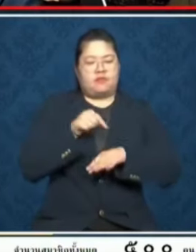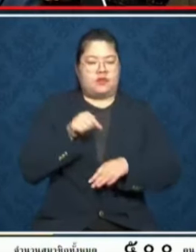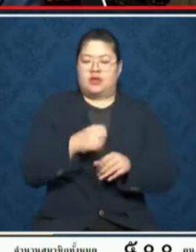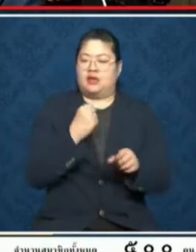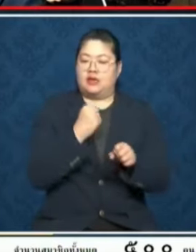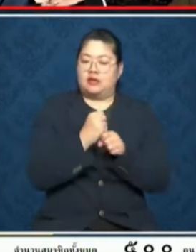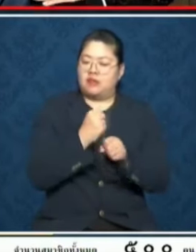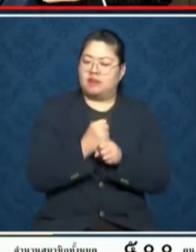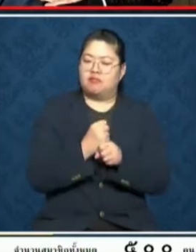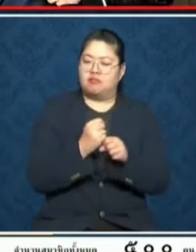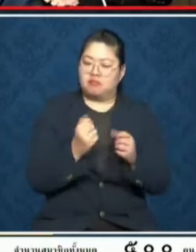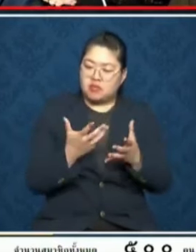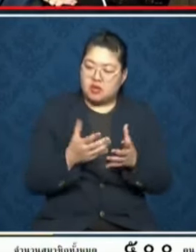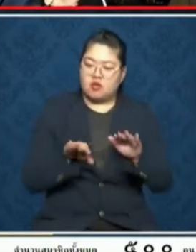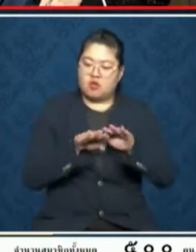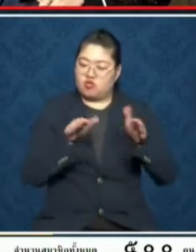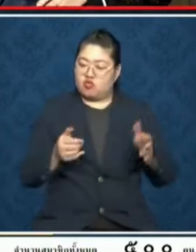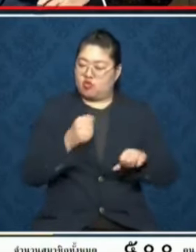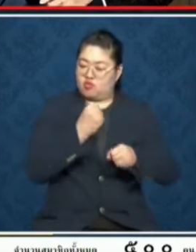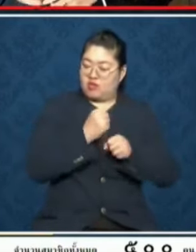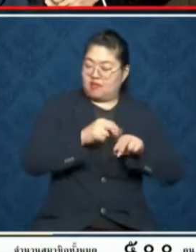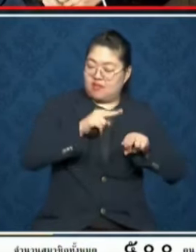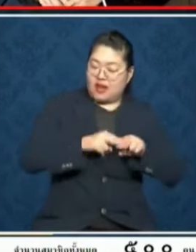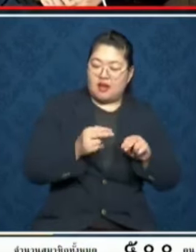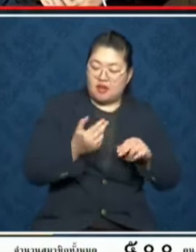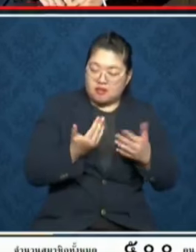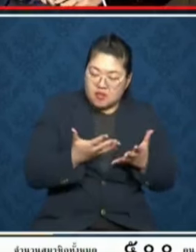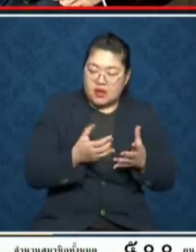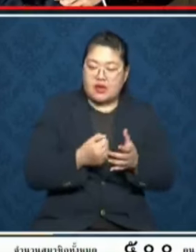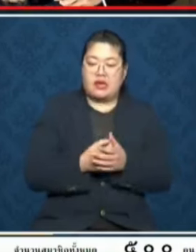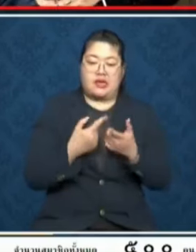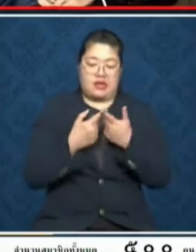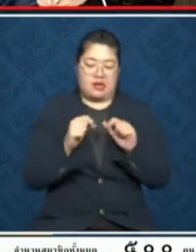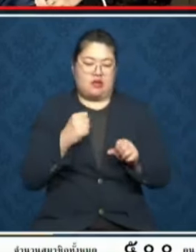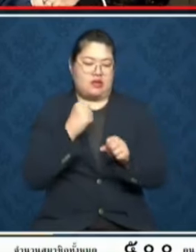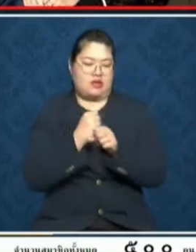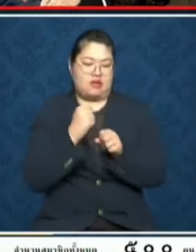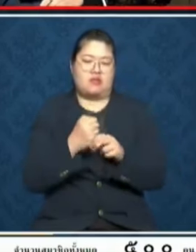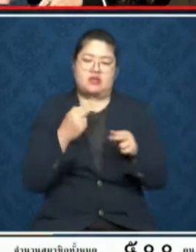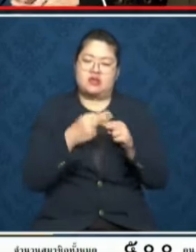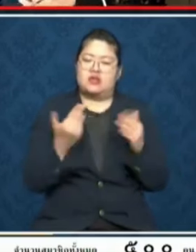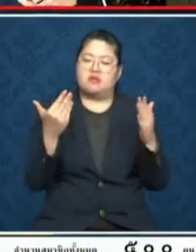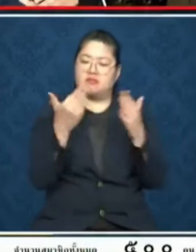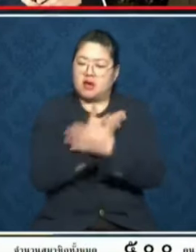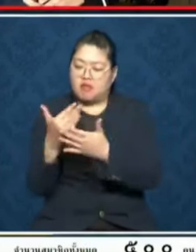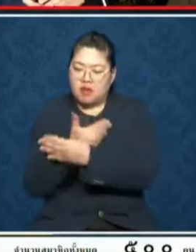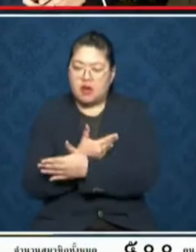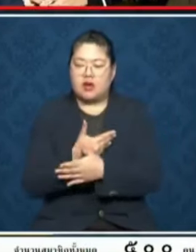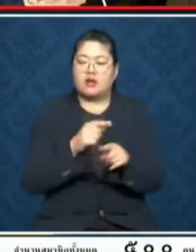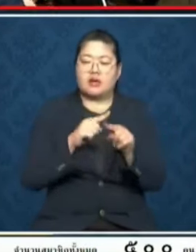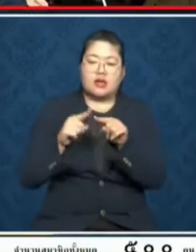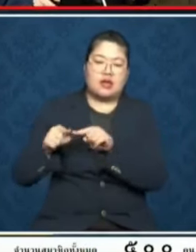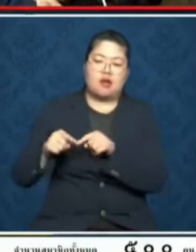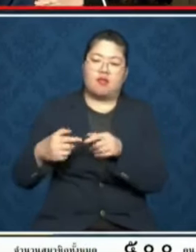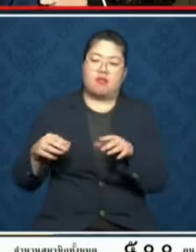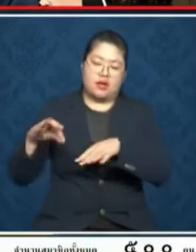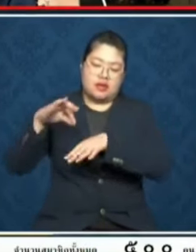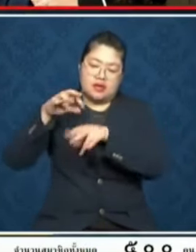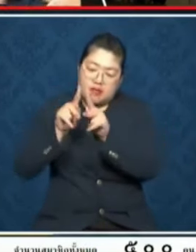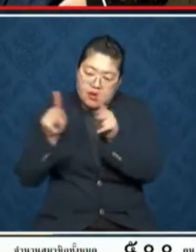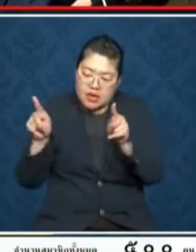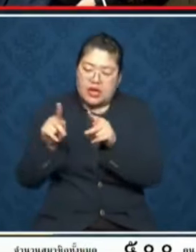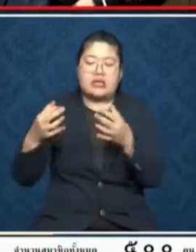งานใดๆค่ะไม่มีโต๊ะนั่งโยกย้ายไปช่วยราชการที่นั่นบ้างที่นี่บ้างไปนั่งเป็นบอร์ดรัฐวิสาหกิจบ้างเป็นกรรม